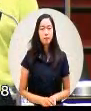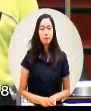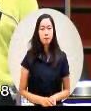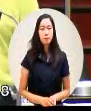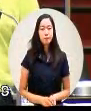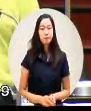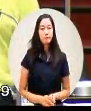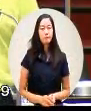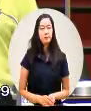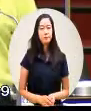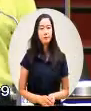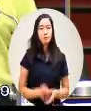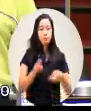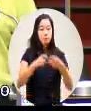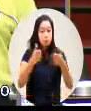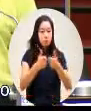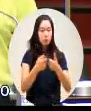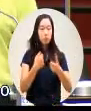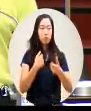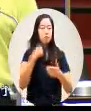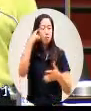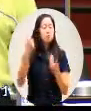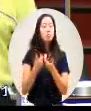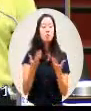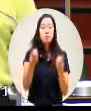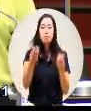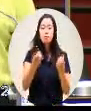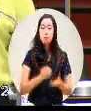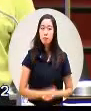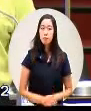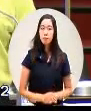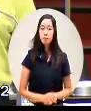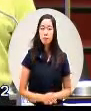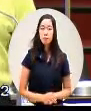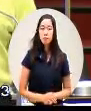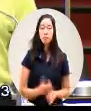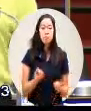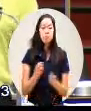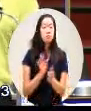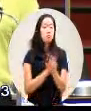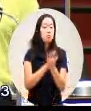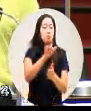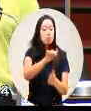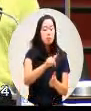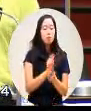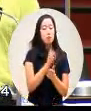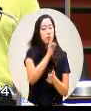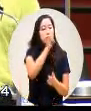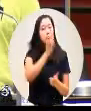工会我无反对，伊替老师讲话我嘛无反对。